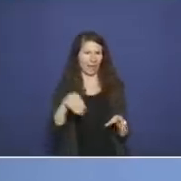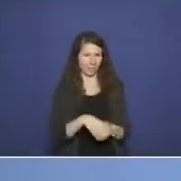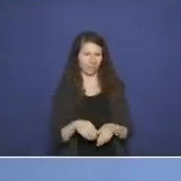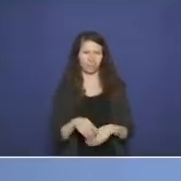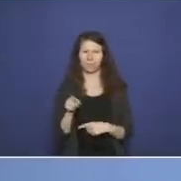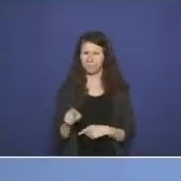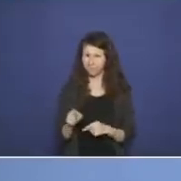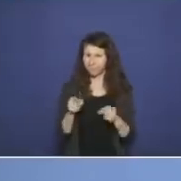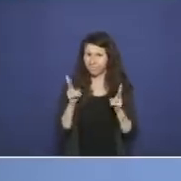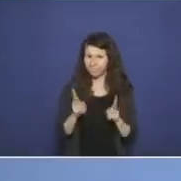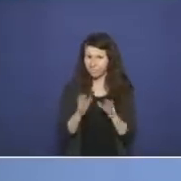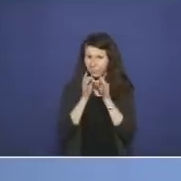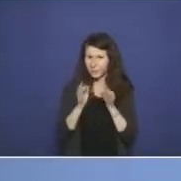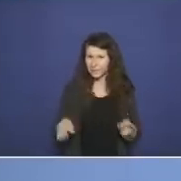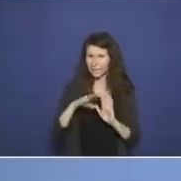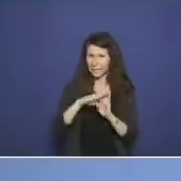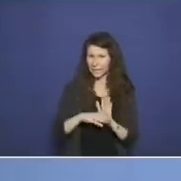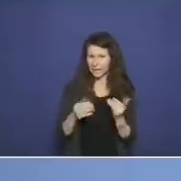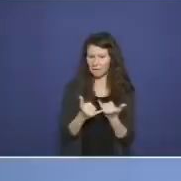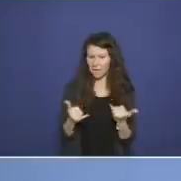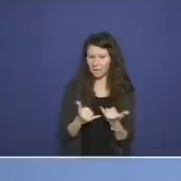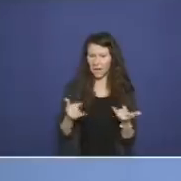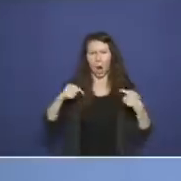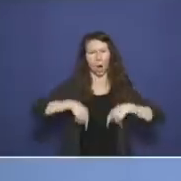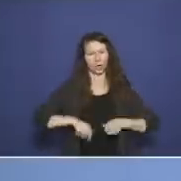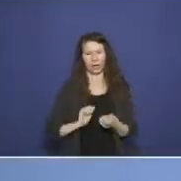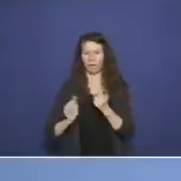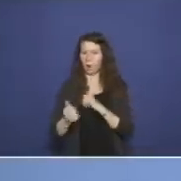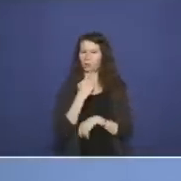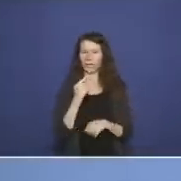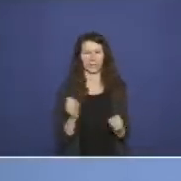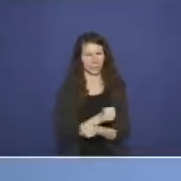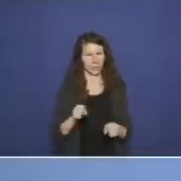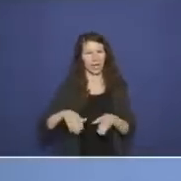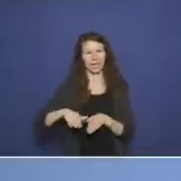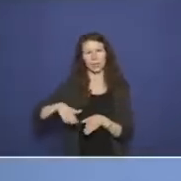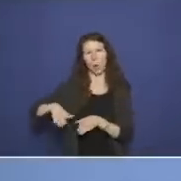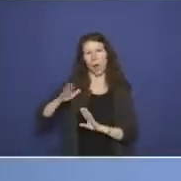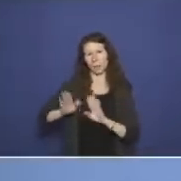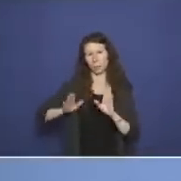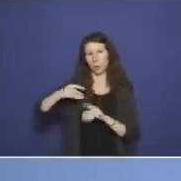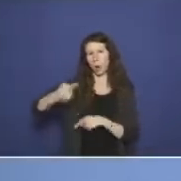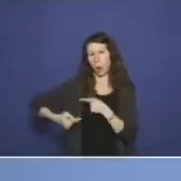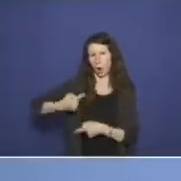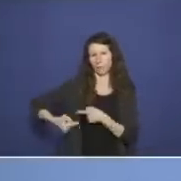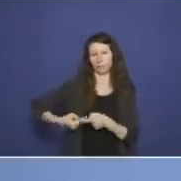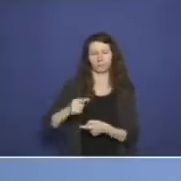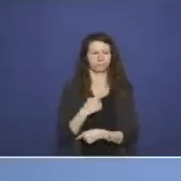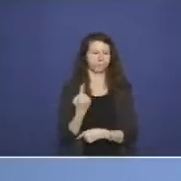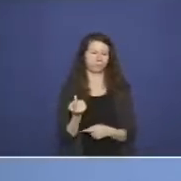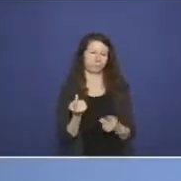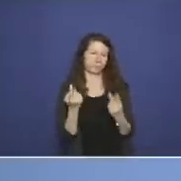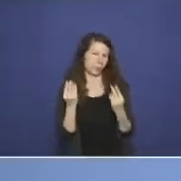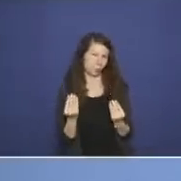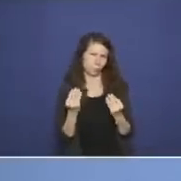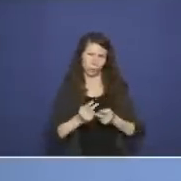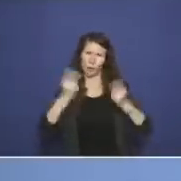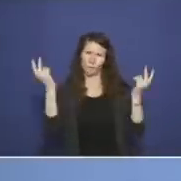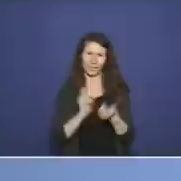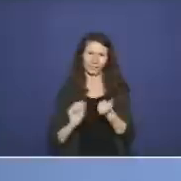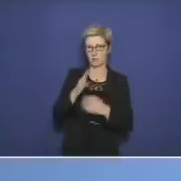genauen Regelungen sein werden, das kann man heute noch nicht sagen. Dazu läuft die Ressortabstimmung und der greifen wir ja öffentlich nie